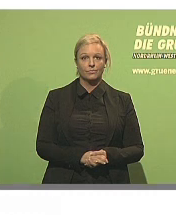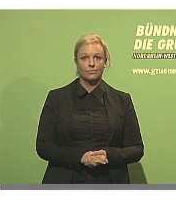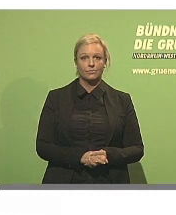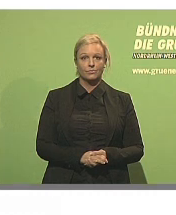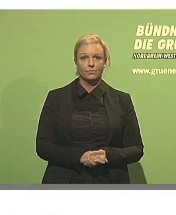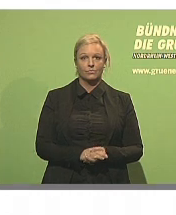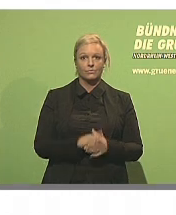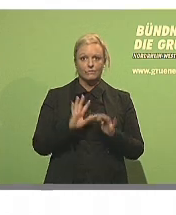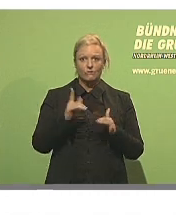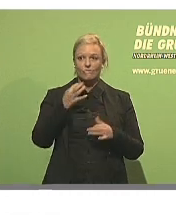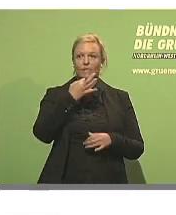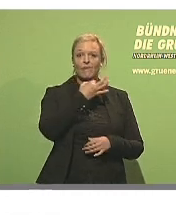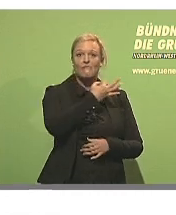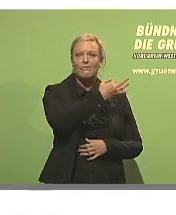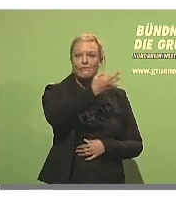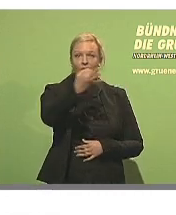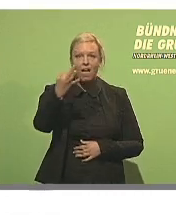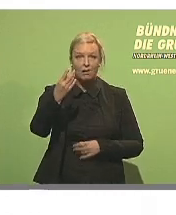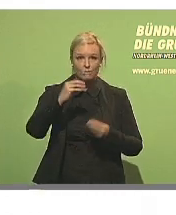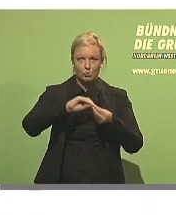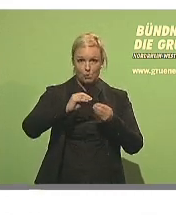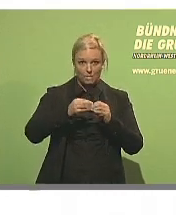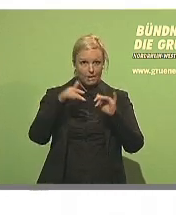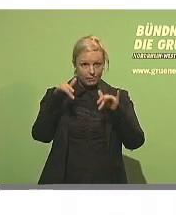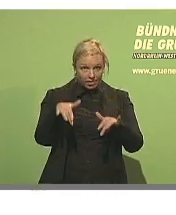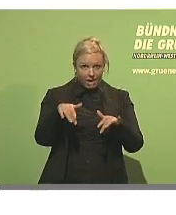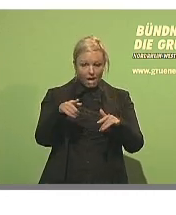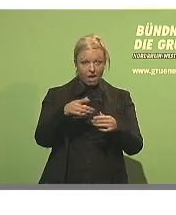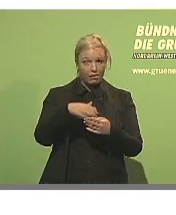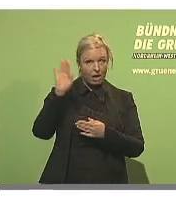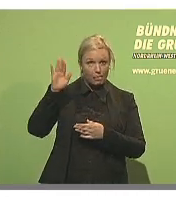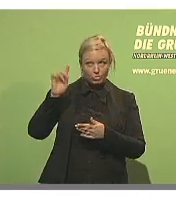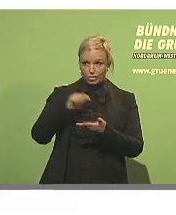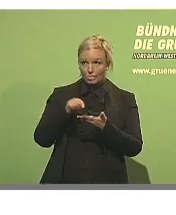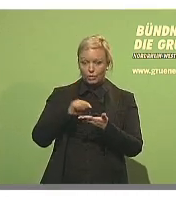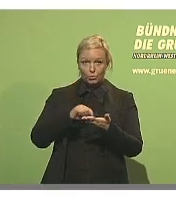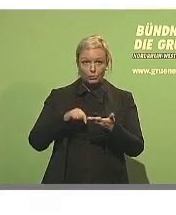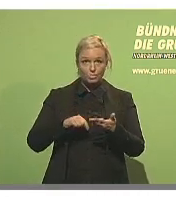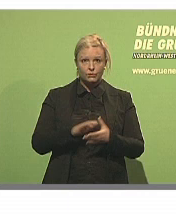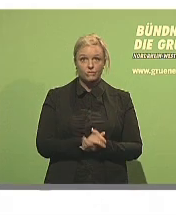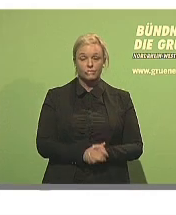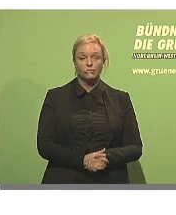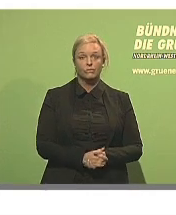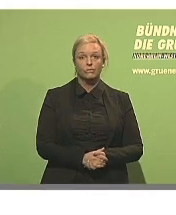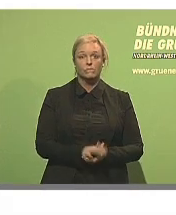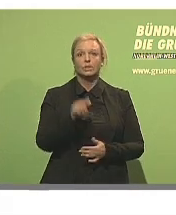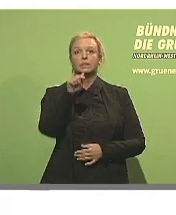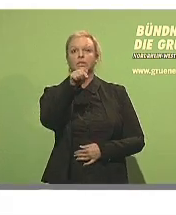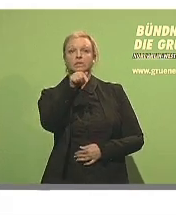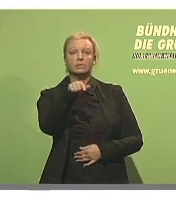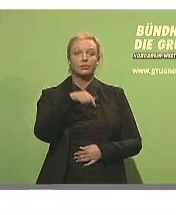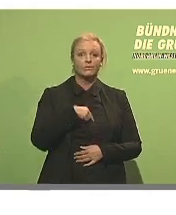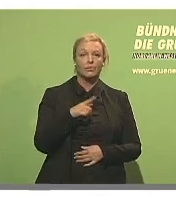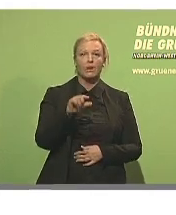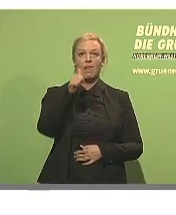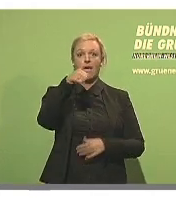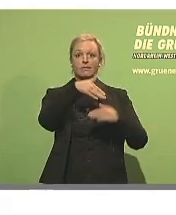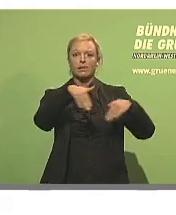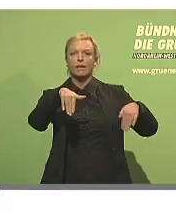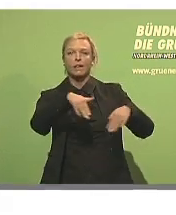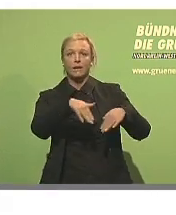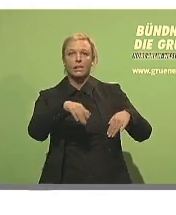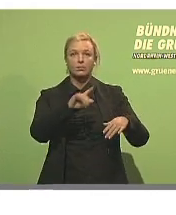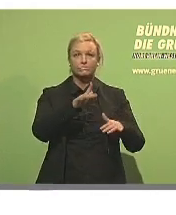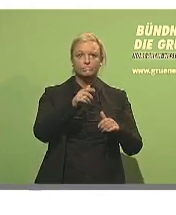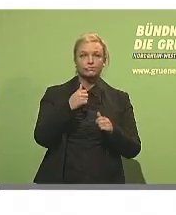frage dann in die Runde, ob es irgendwo Probleme gibt bei der Abstimmung. Da vorne, hier vorne in der ersten Reihe vielleicht,